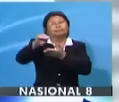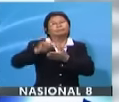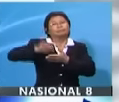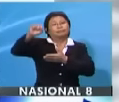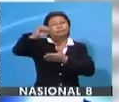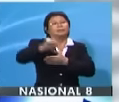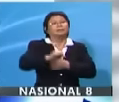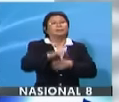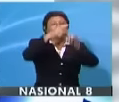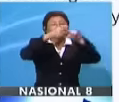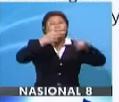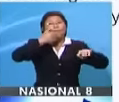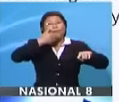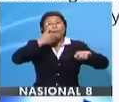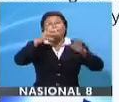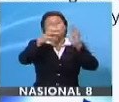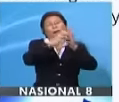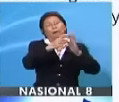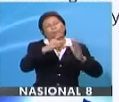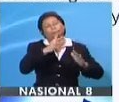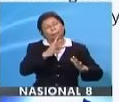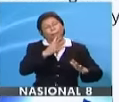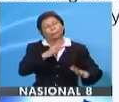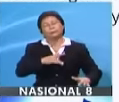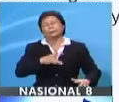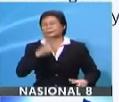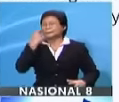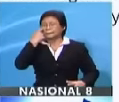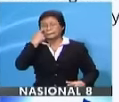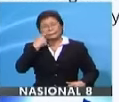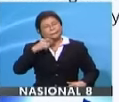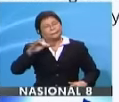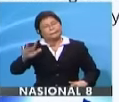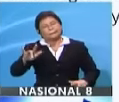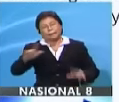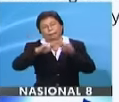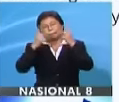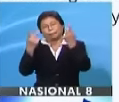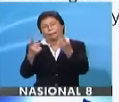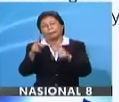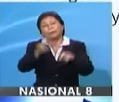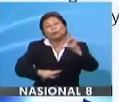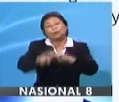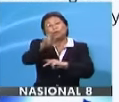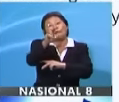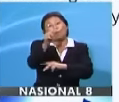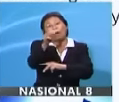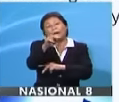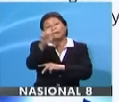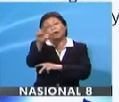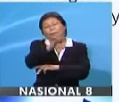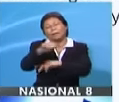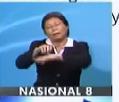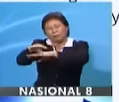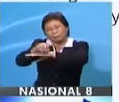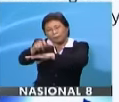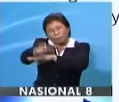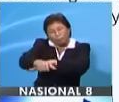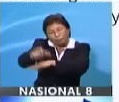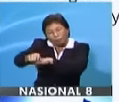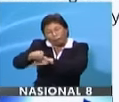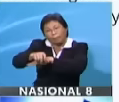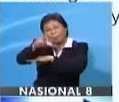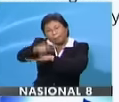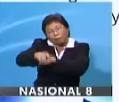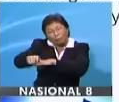Dewan Pemuda PAS juga merakamkan rasa simpati khusus kepada penduduk di daerah Ranau dan menasihatkan penduduk agar sentiasa